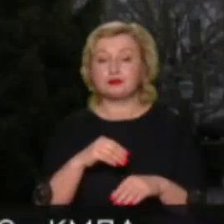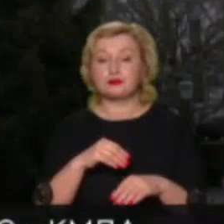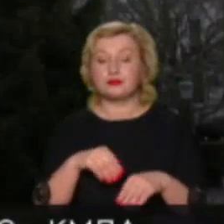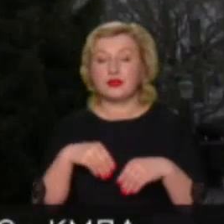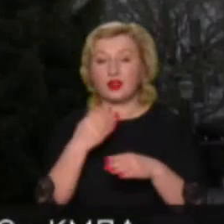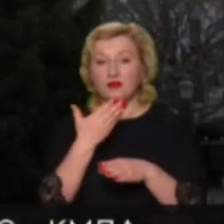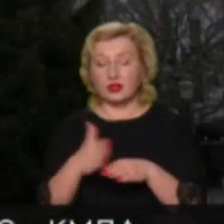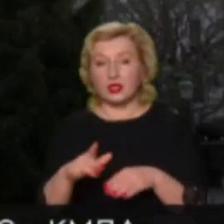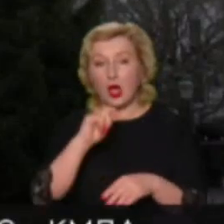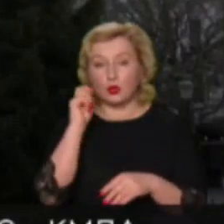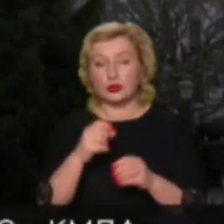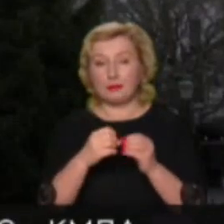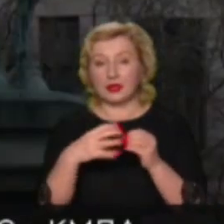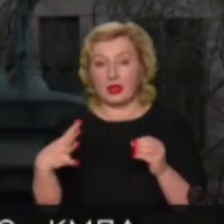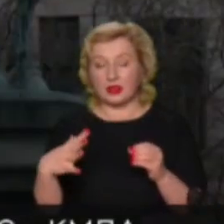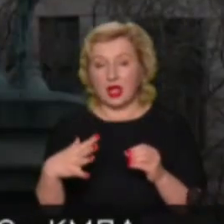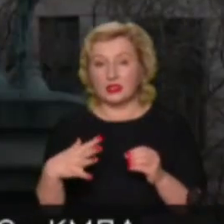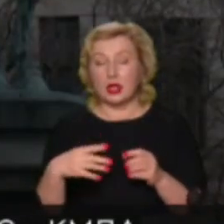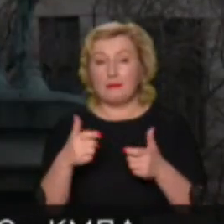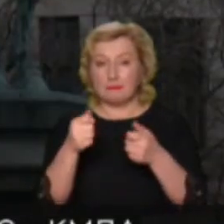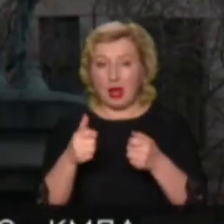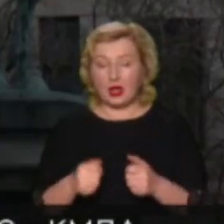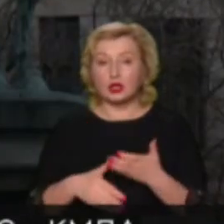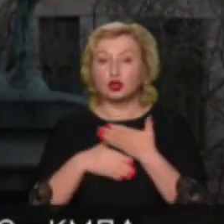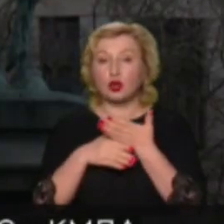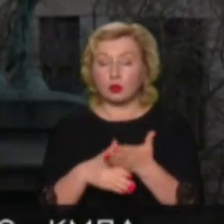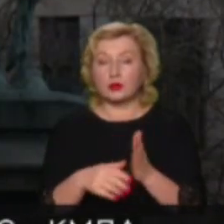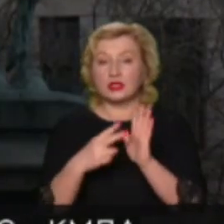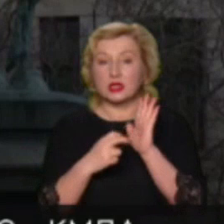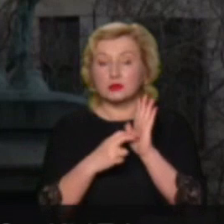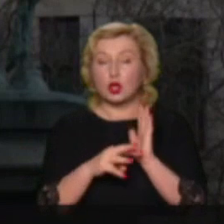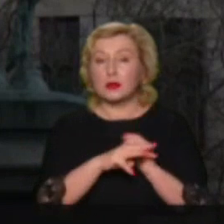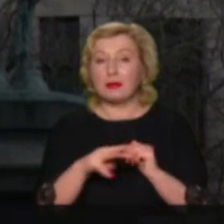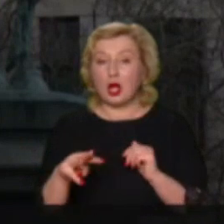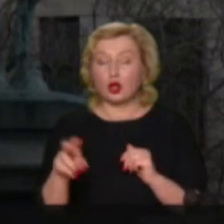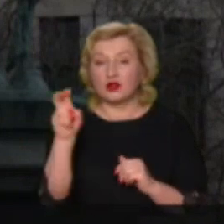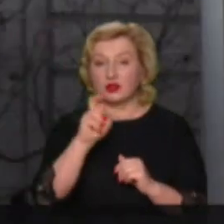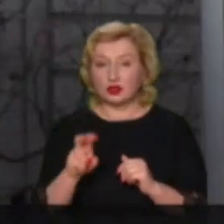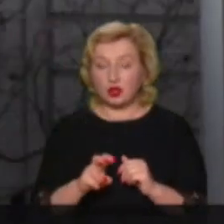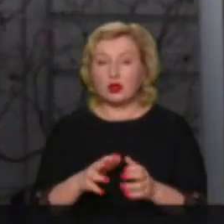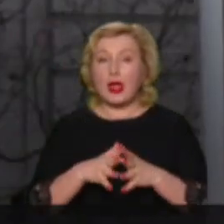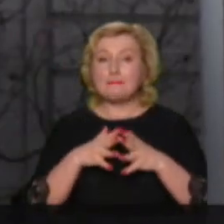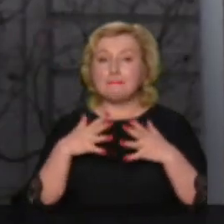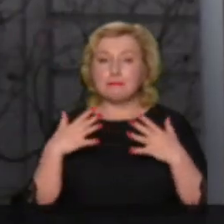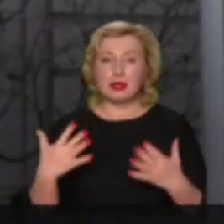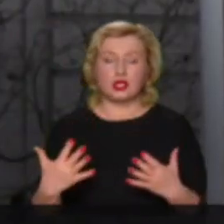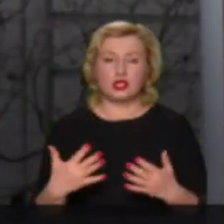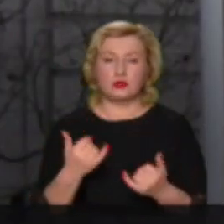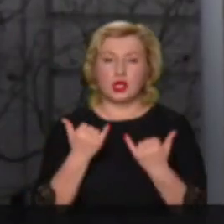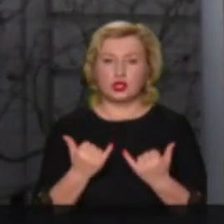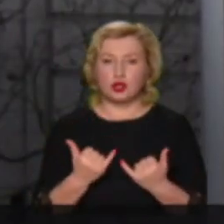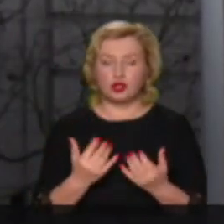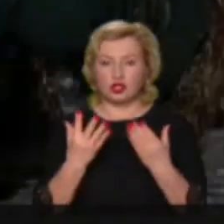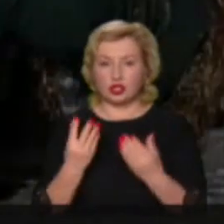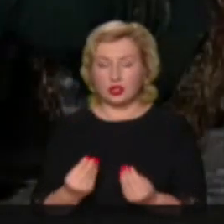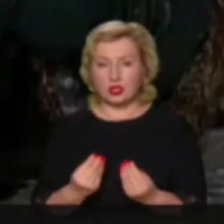Виділяє Україні вже 15-й пакет допомоги на 700 мільйонів доларів, який стане найбільшим на сьогоднішній день.